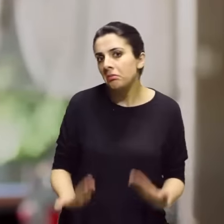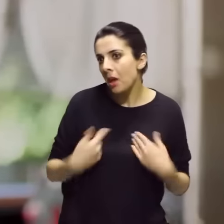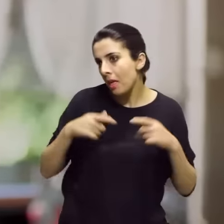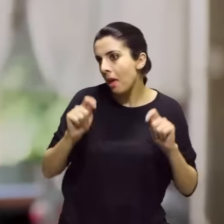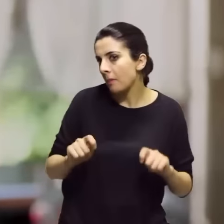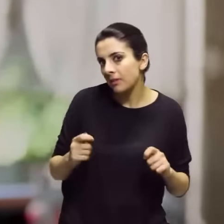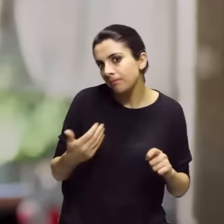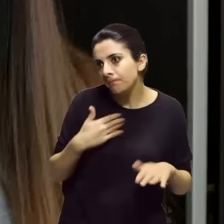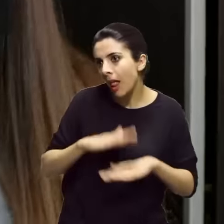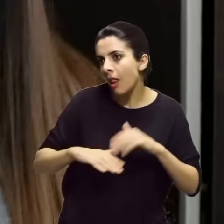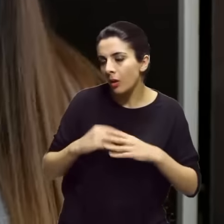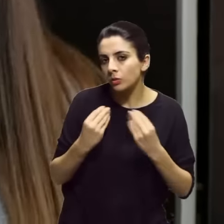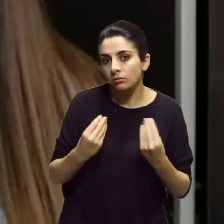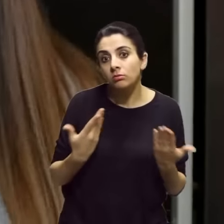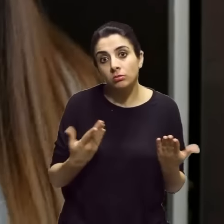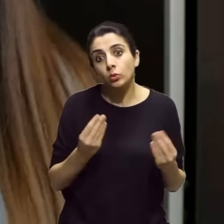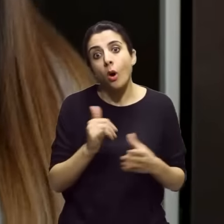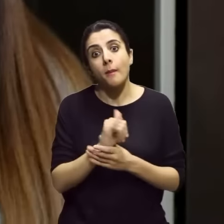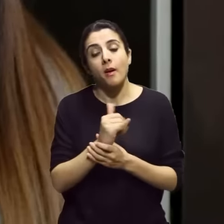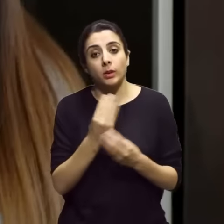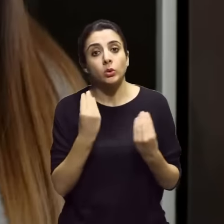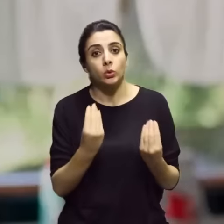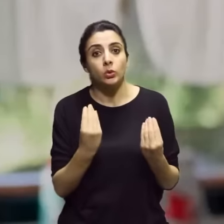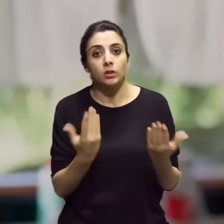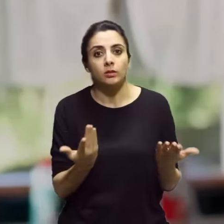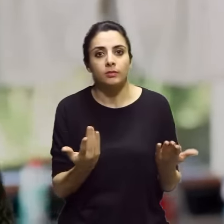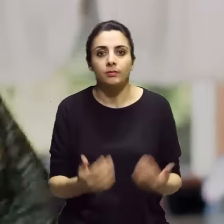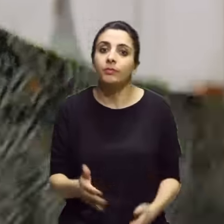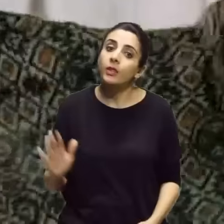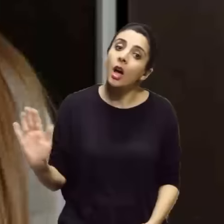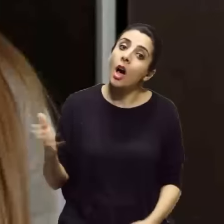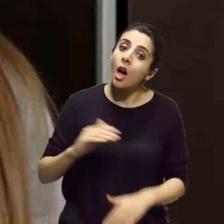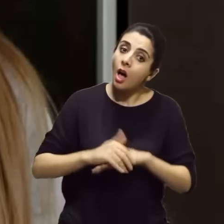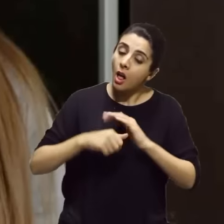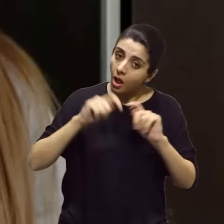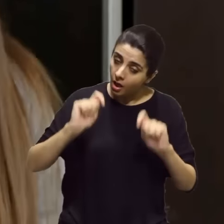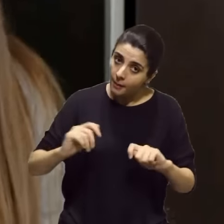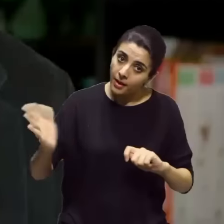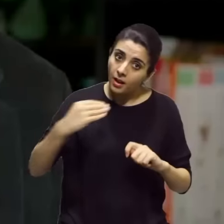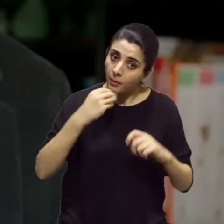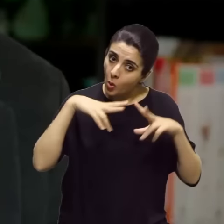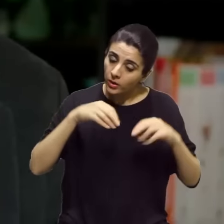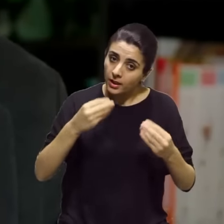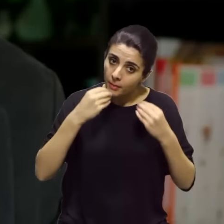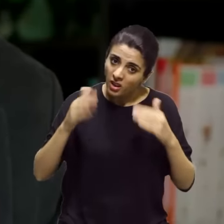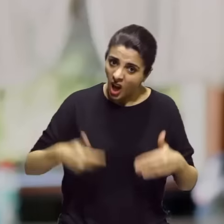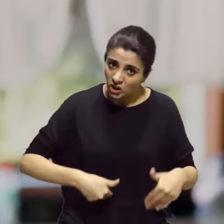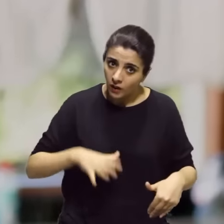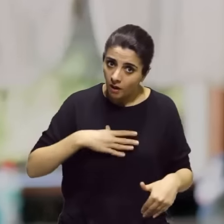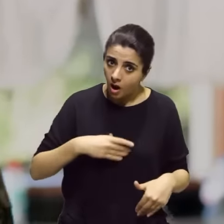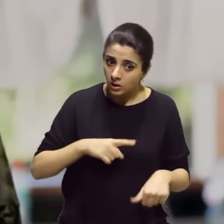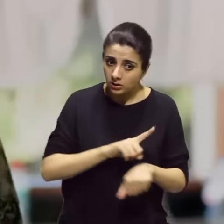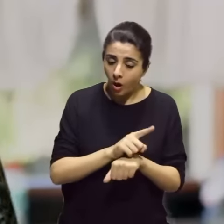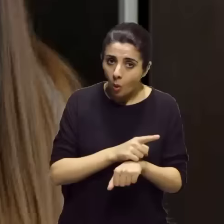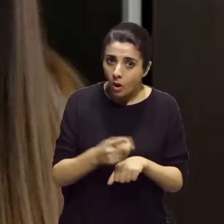yaptığıma göre öyleymiş. Ya çok marifetlisin. Hadi o zaman yıkayın ellerinizi. Gelin oturalım sofraya. Açsınız, bir şey yemediniz